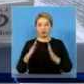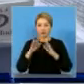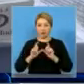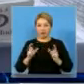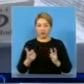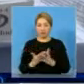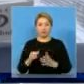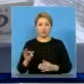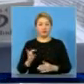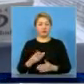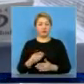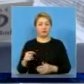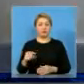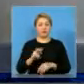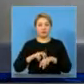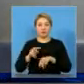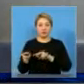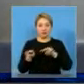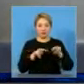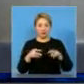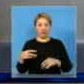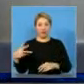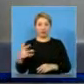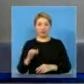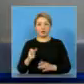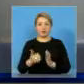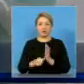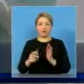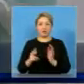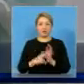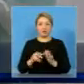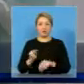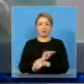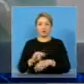189 адам алынып, олар дәрігерлер бақылауында. 3684 адам жазылып шықты.